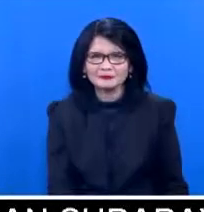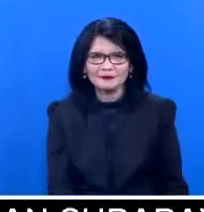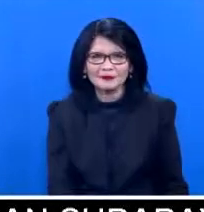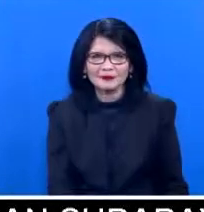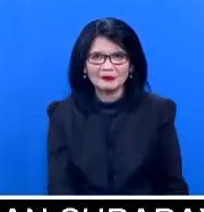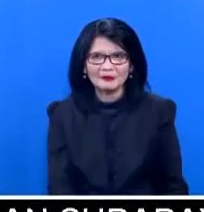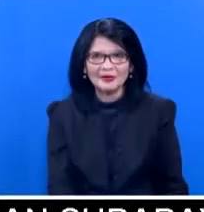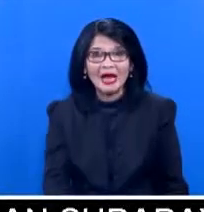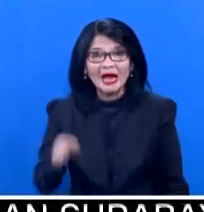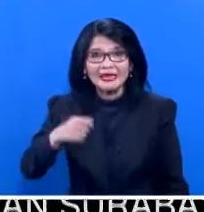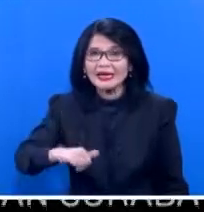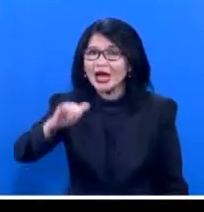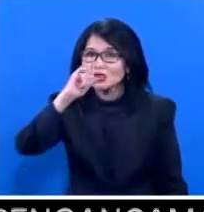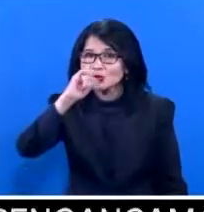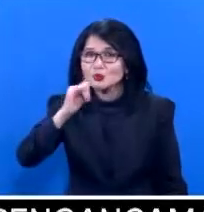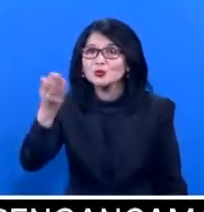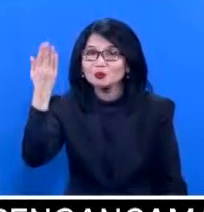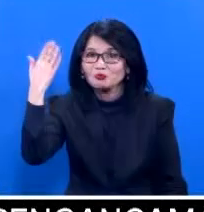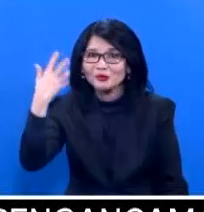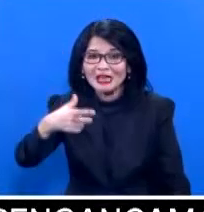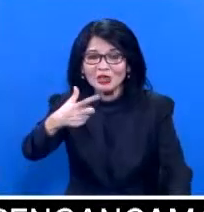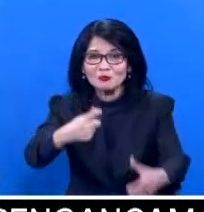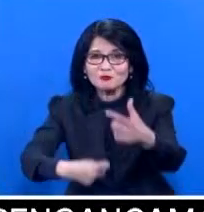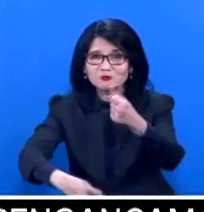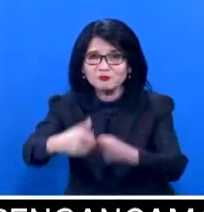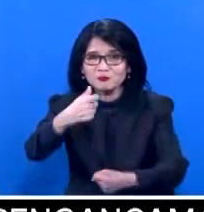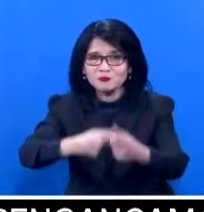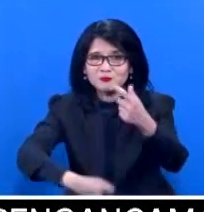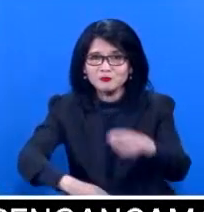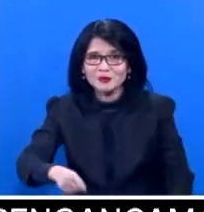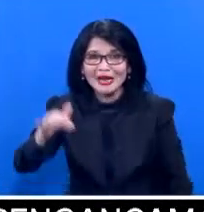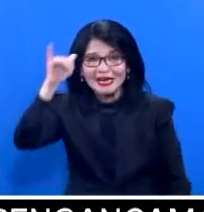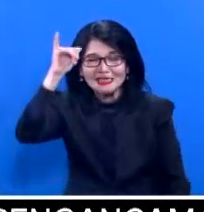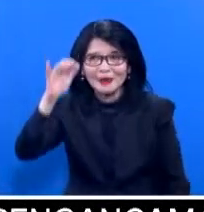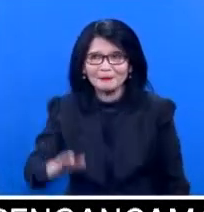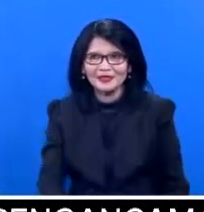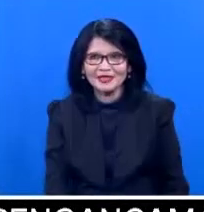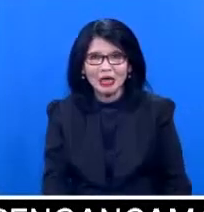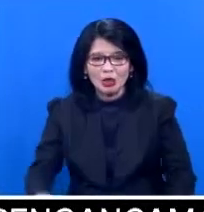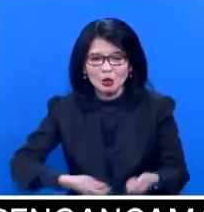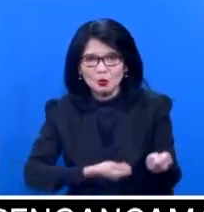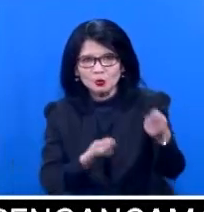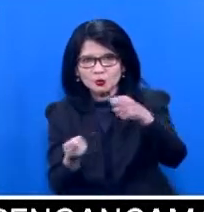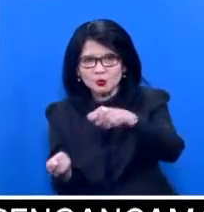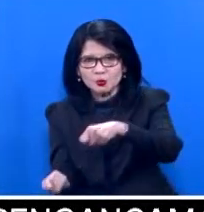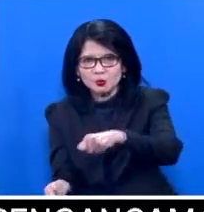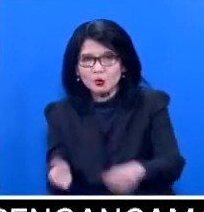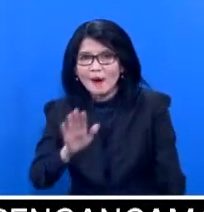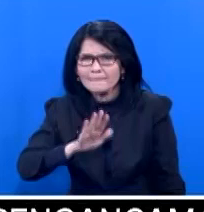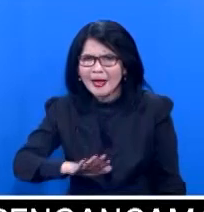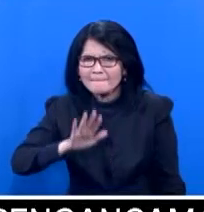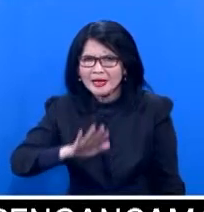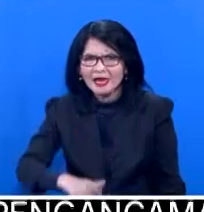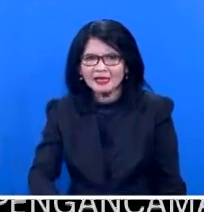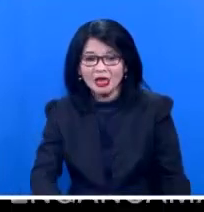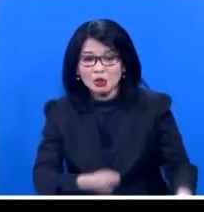Nah, pemirsa, ini adalah susu yang tadi kita sudah perah dari sapinya. Ini harus disaring terlebih dahulu, pelan-pelan. Nah,